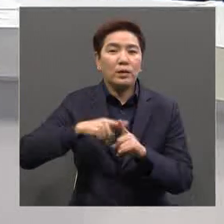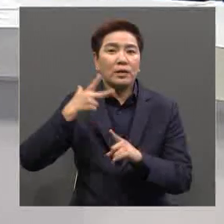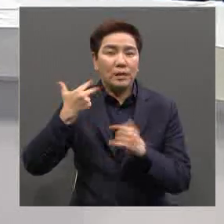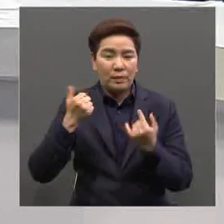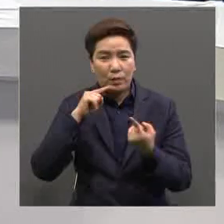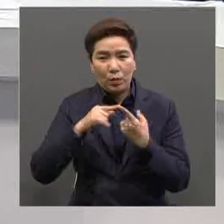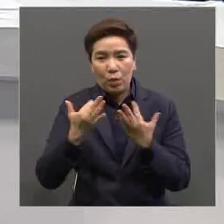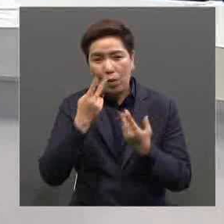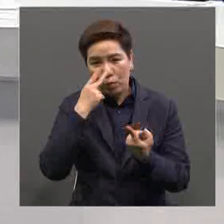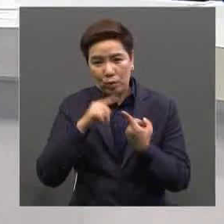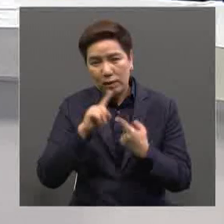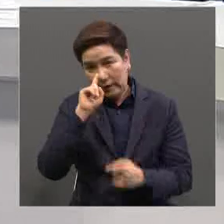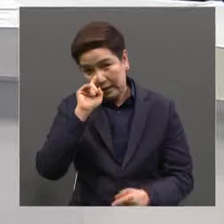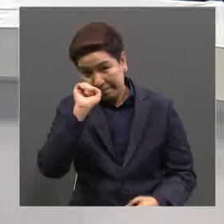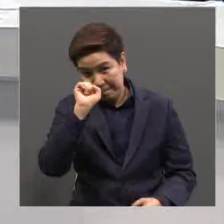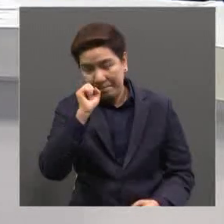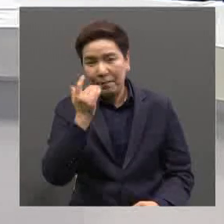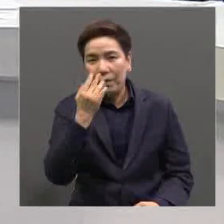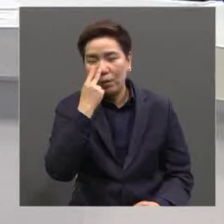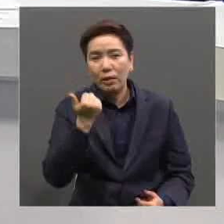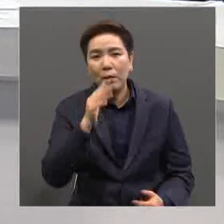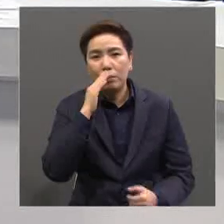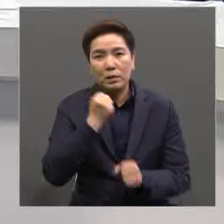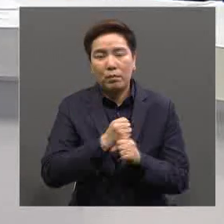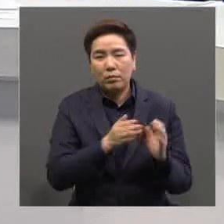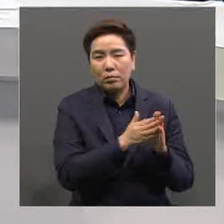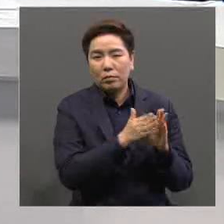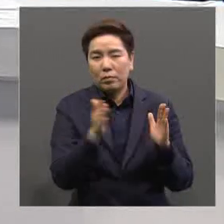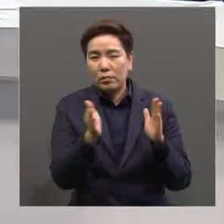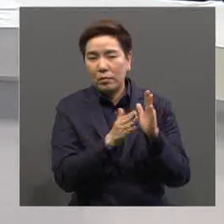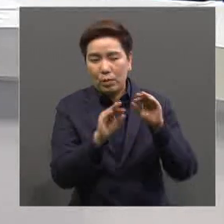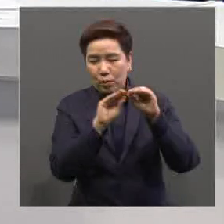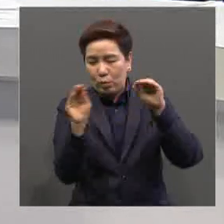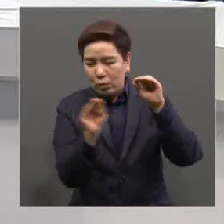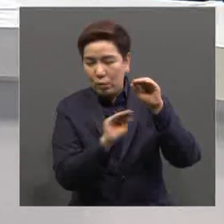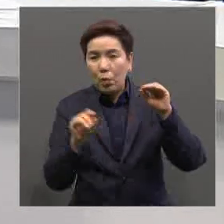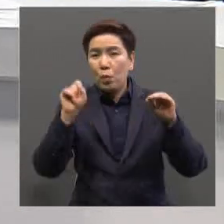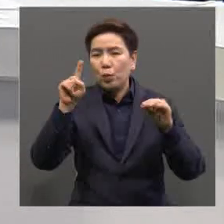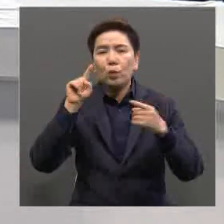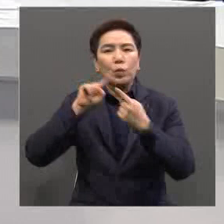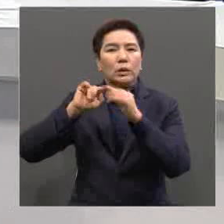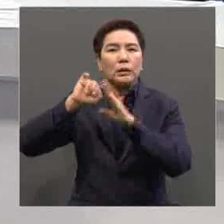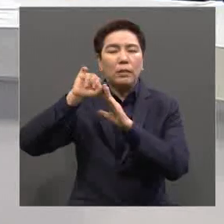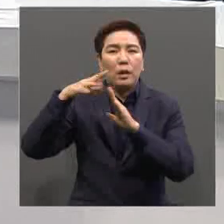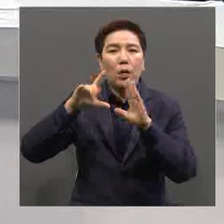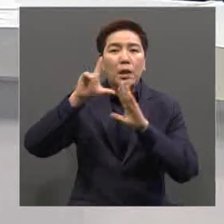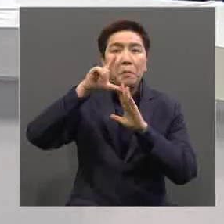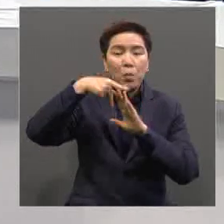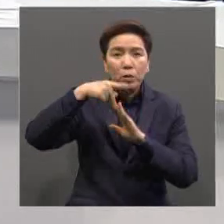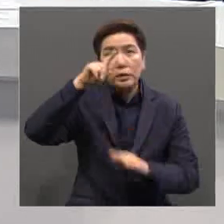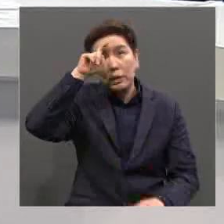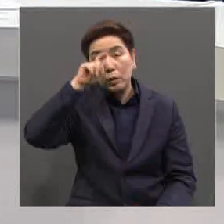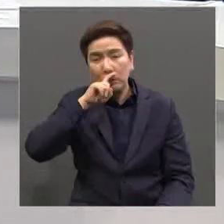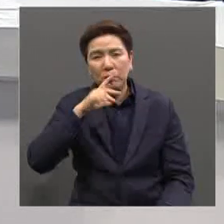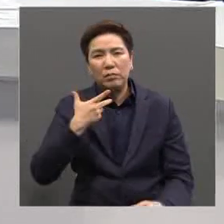ม ใช่ค่ะ เขาก็บอกจับตามองเพราะว่าถ้าภารกิจยาวไปจนถึงศุกร์นี้เชียงใหม่เนา ะ แล้วไปต่อลำพูนเสาร์อ